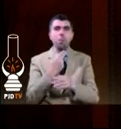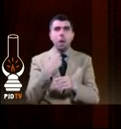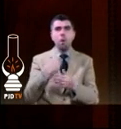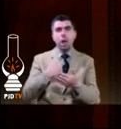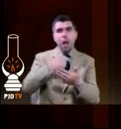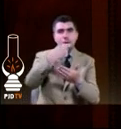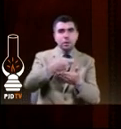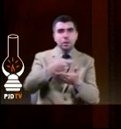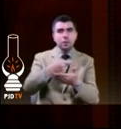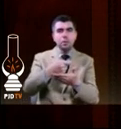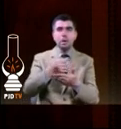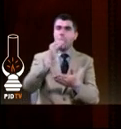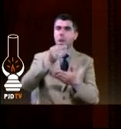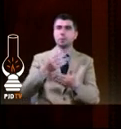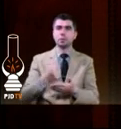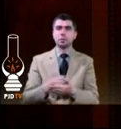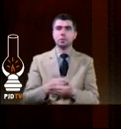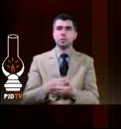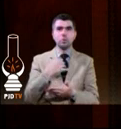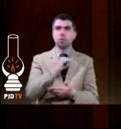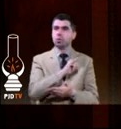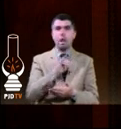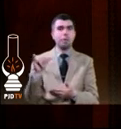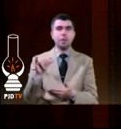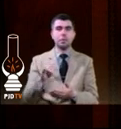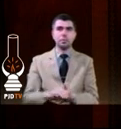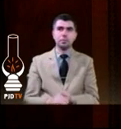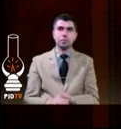عنده باس. قلنا ما يمكنش،